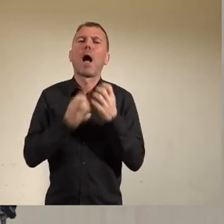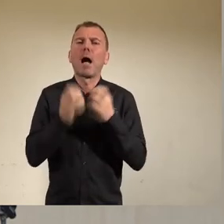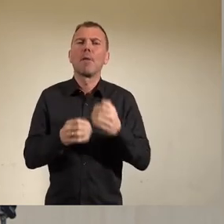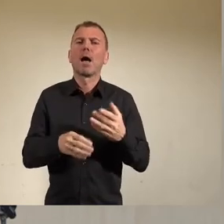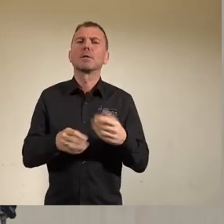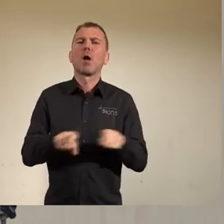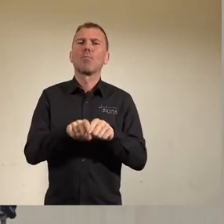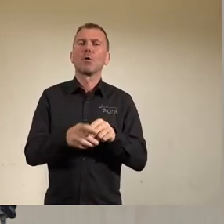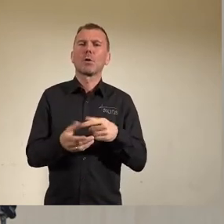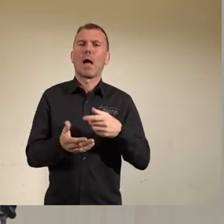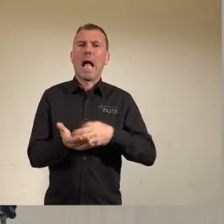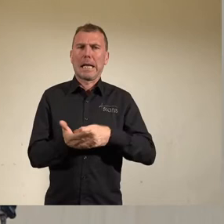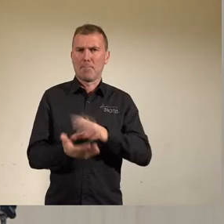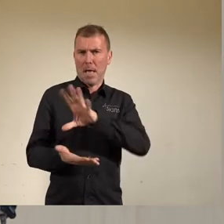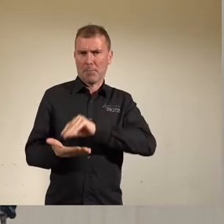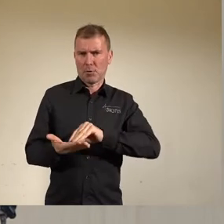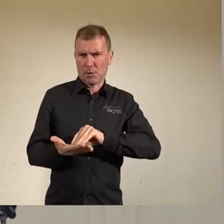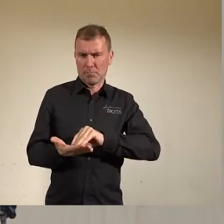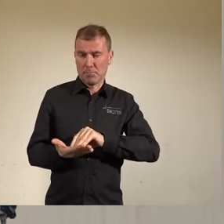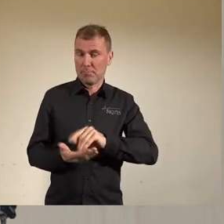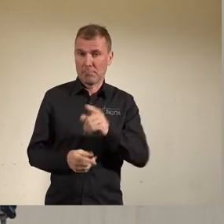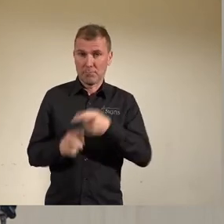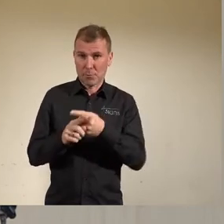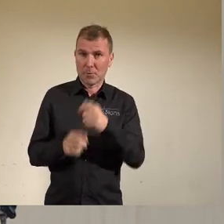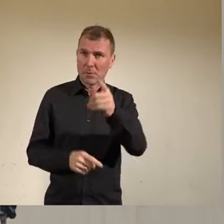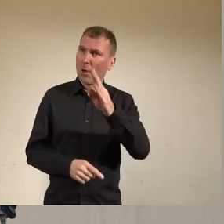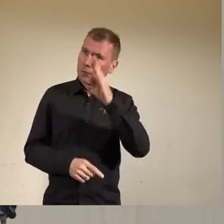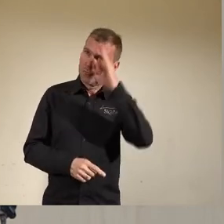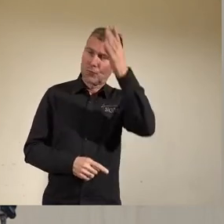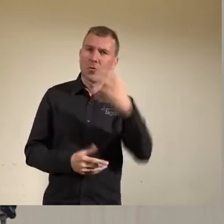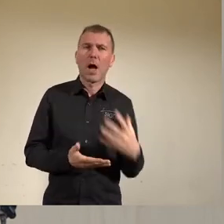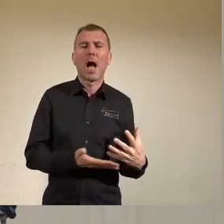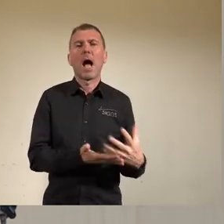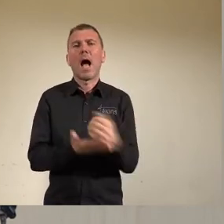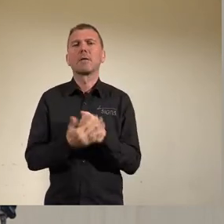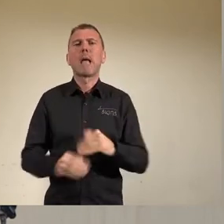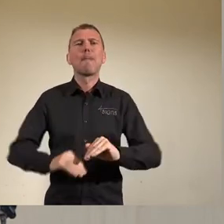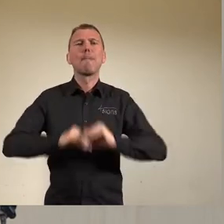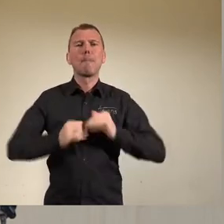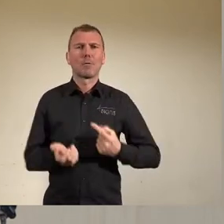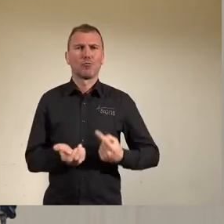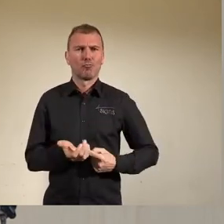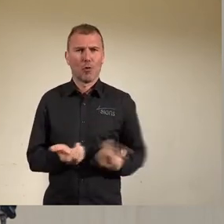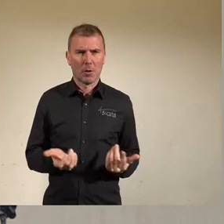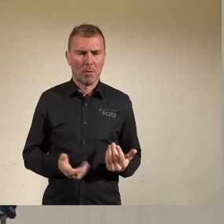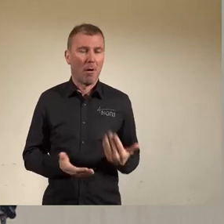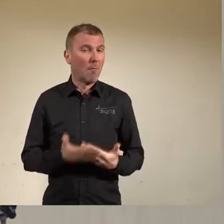abgeschrieben. Besonders fantasievoll sind die steigenden Einnahmen aus der Bettensteuer, weil